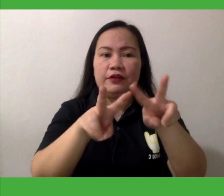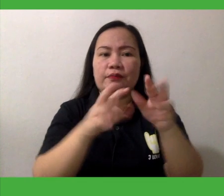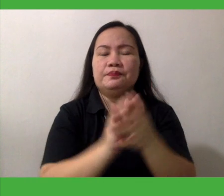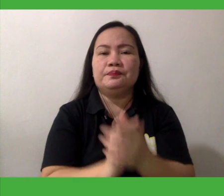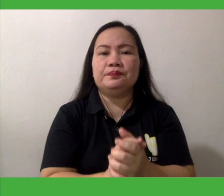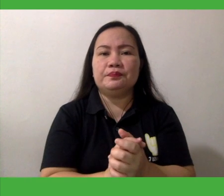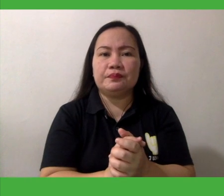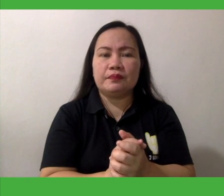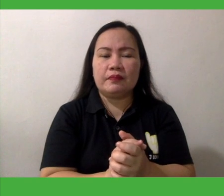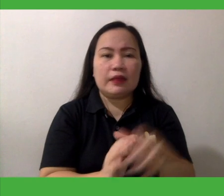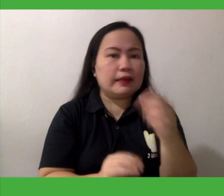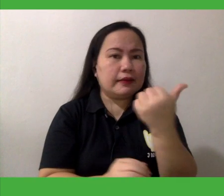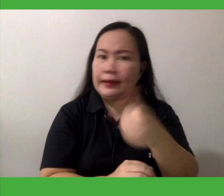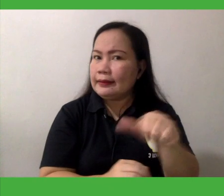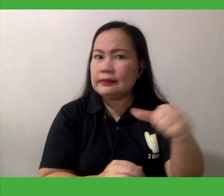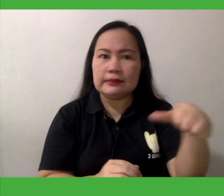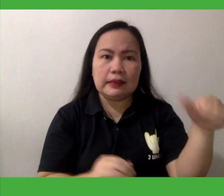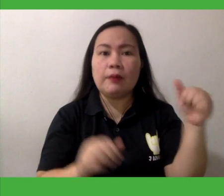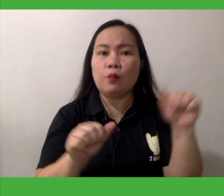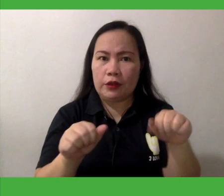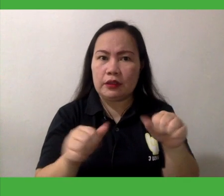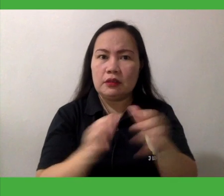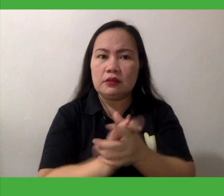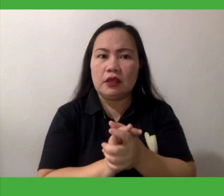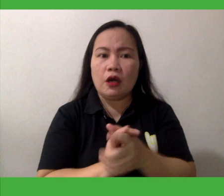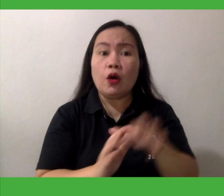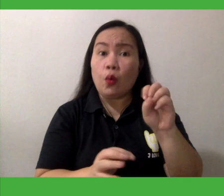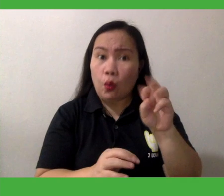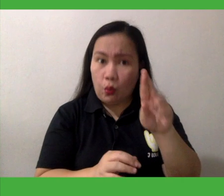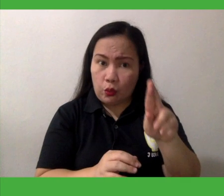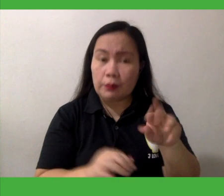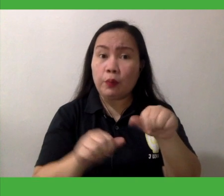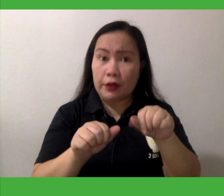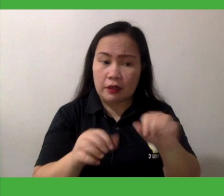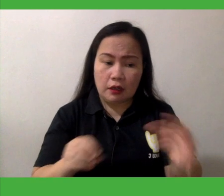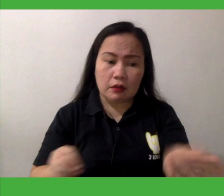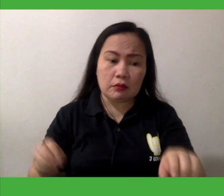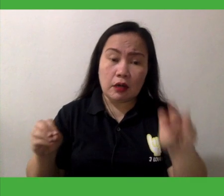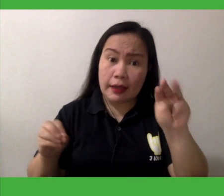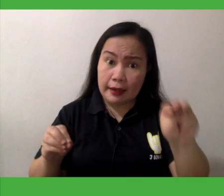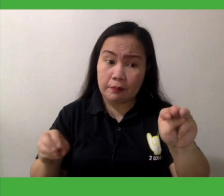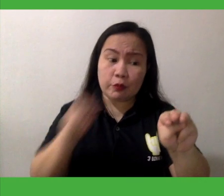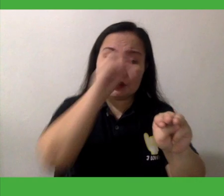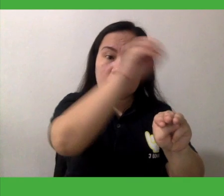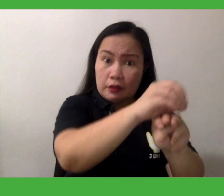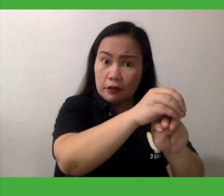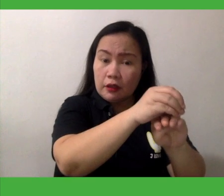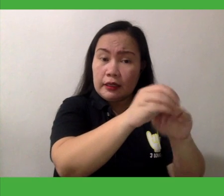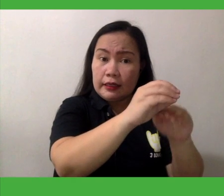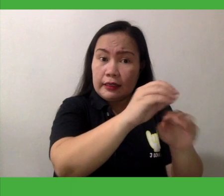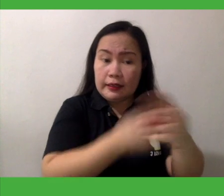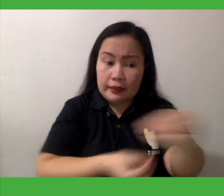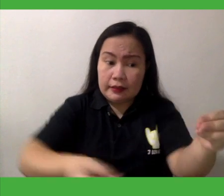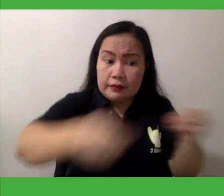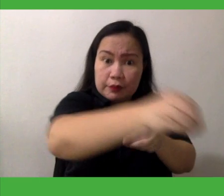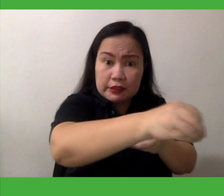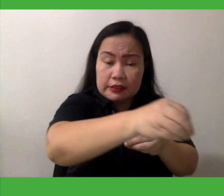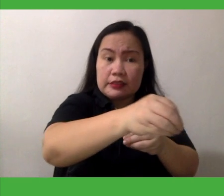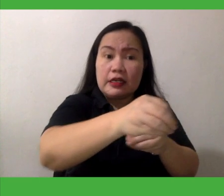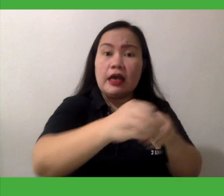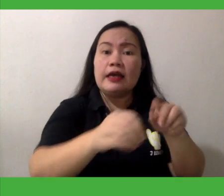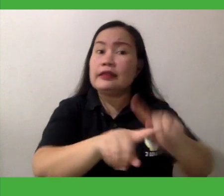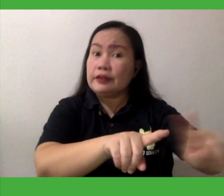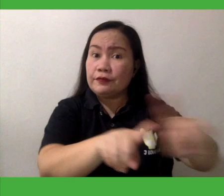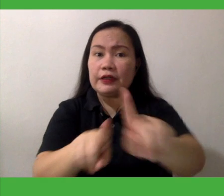ano, ang pwedeng lumabas na value dyan. Or, you may assign any values to the variable. So,